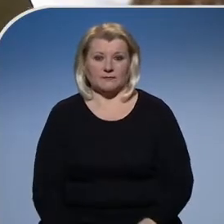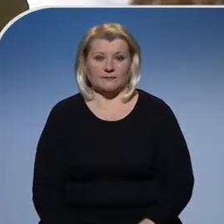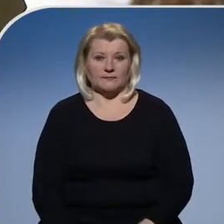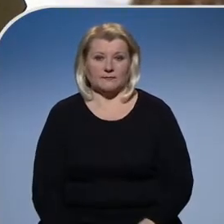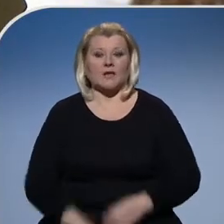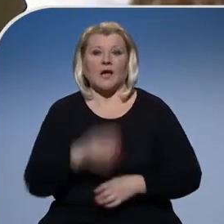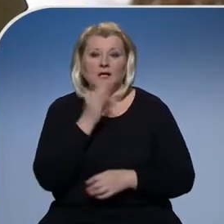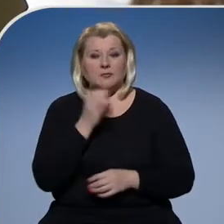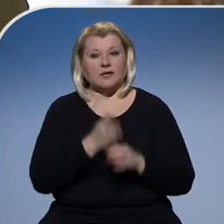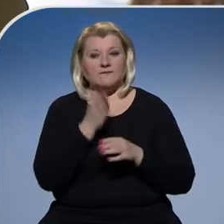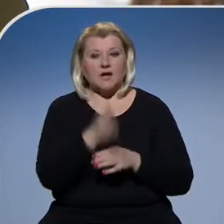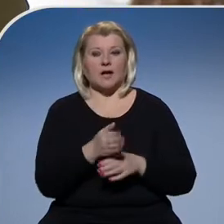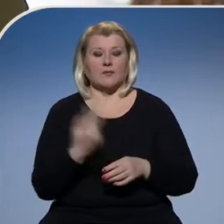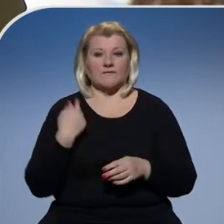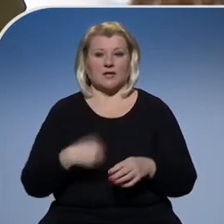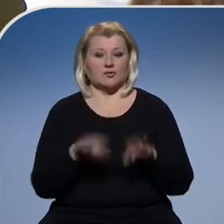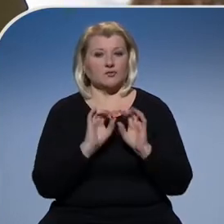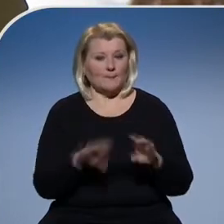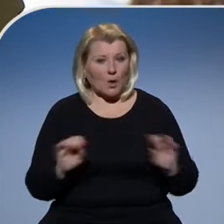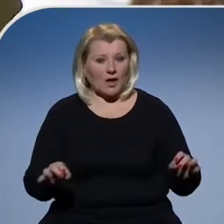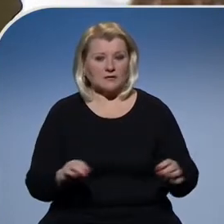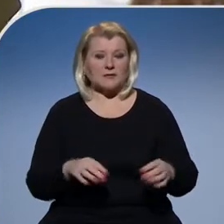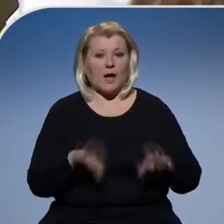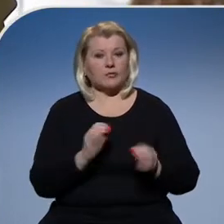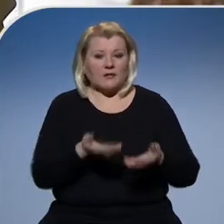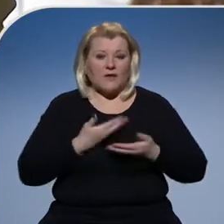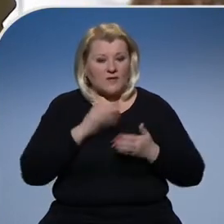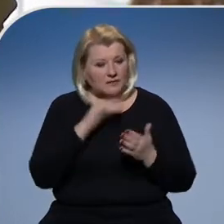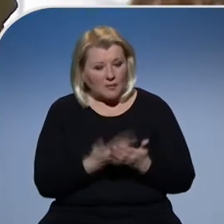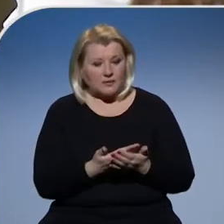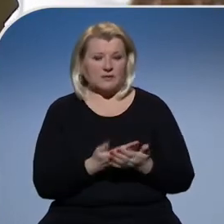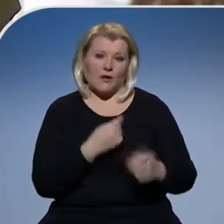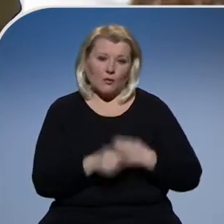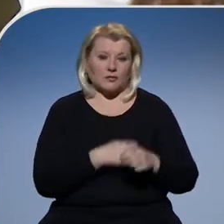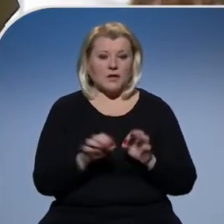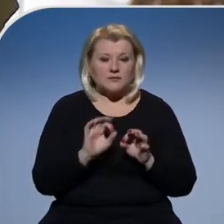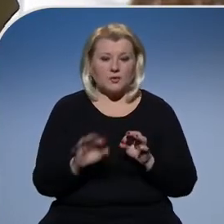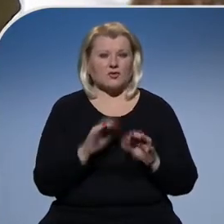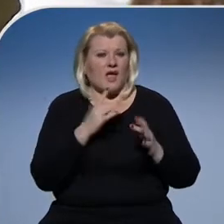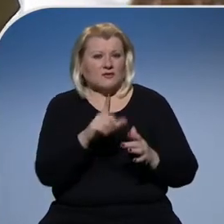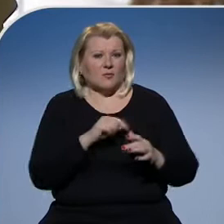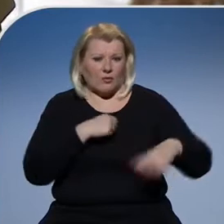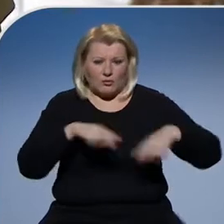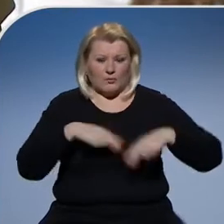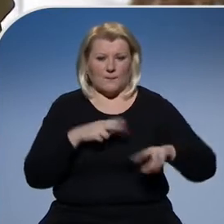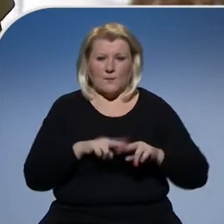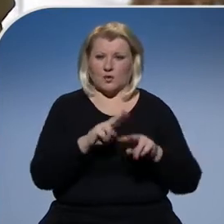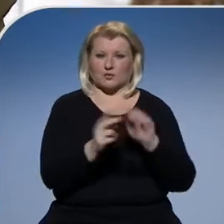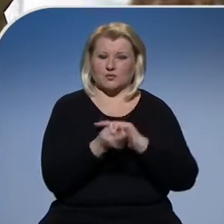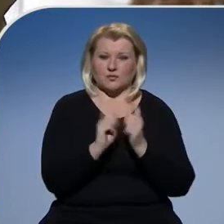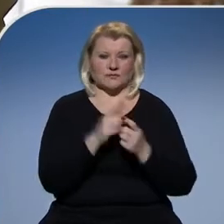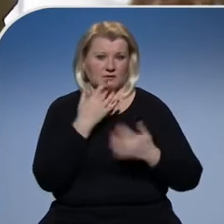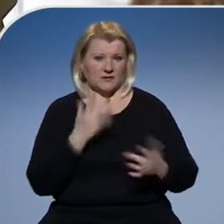bych, aby mi vymyslel nějaké finanční produkty, které by mi zhodnotily peníze, jak takový rozhovor vůbec probíhá, jak taková spolupráce